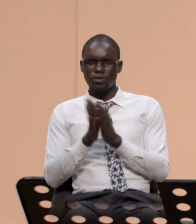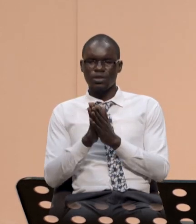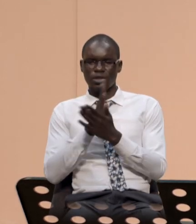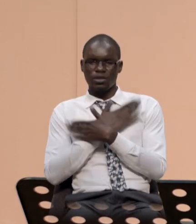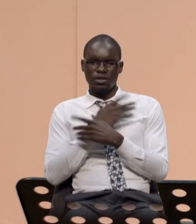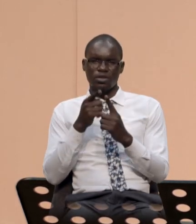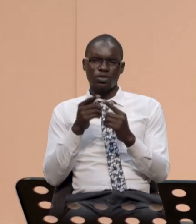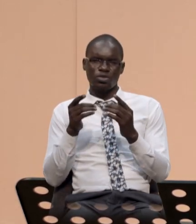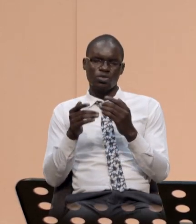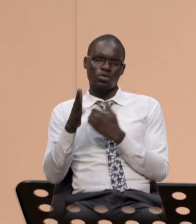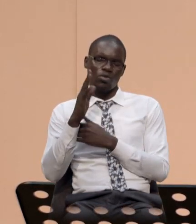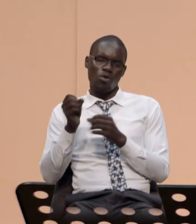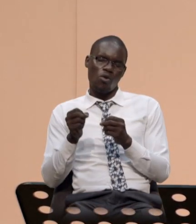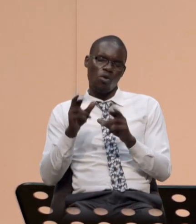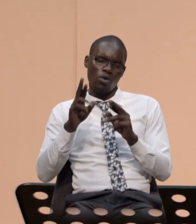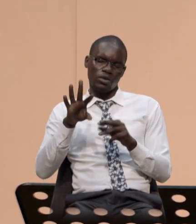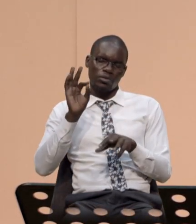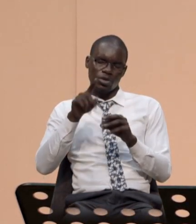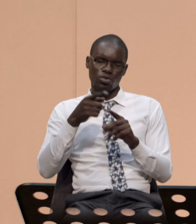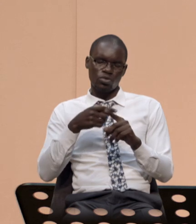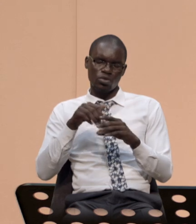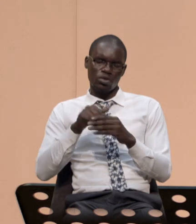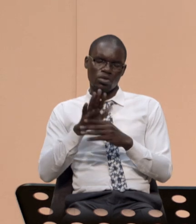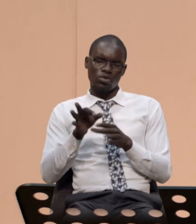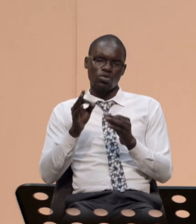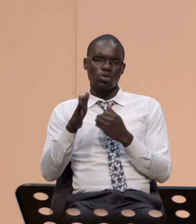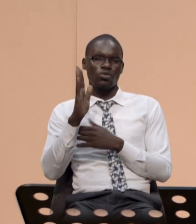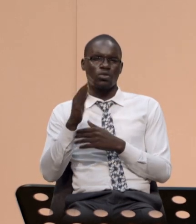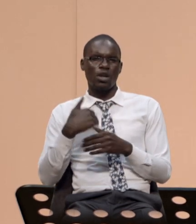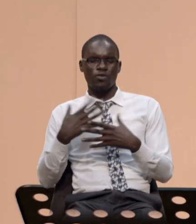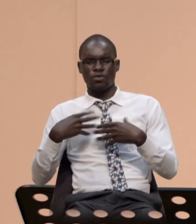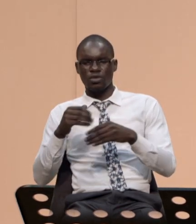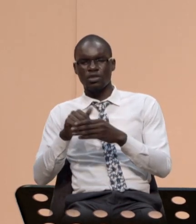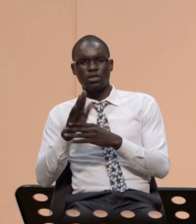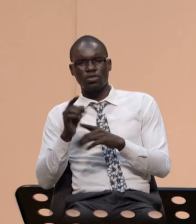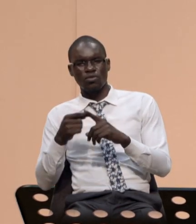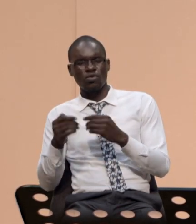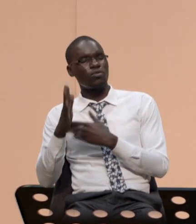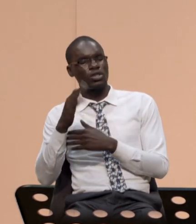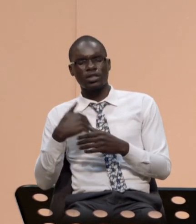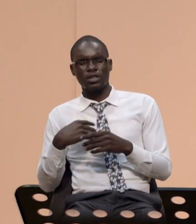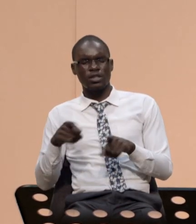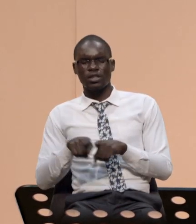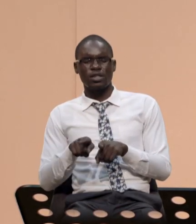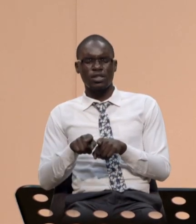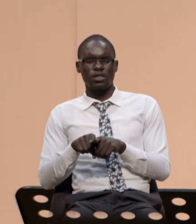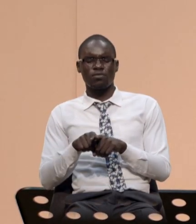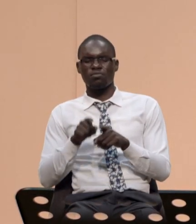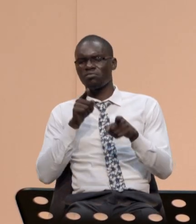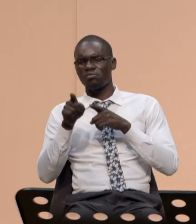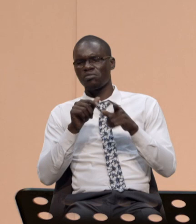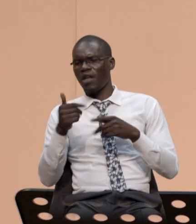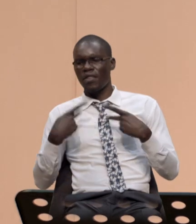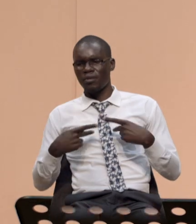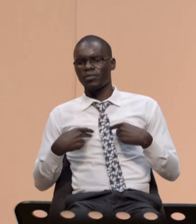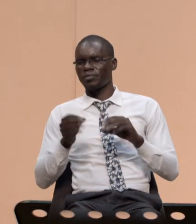Mungu ama inakutoa kwa Mungu? Ayubu hakuamua kwenda mbali na Mungu. Hakumlaumu mtu, hakumlaumu yoyote yule.